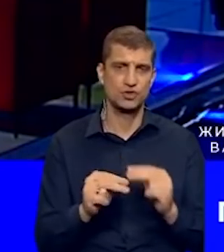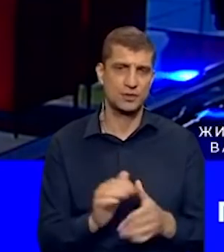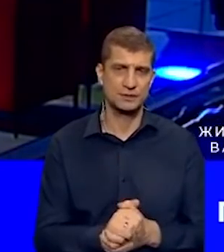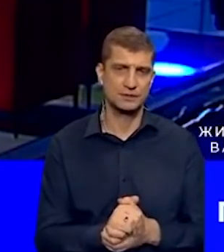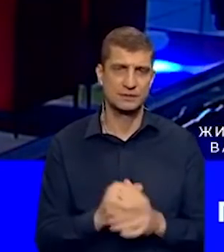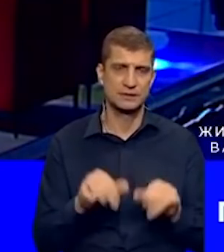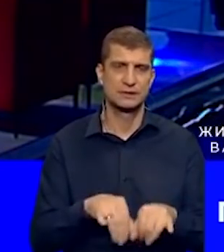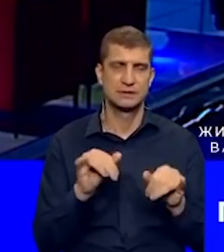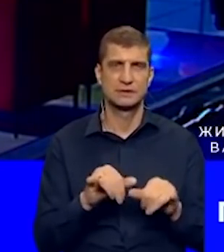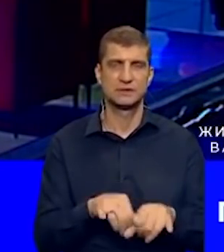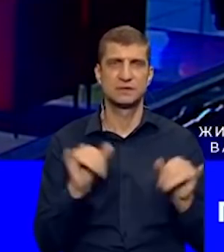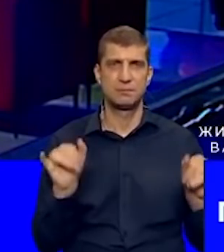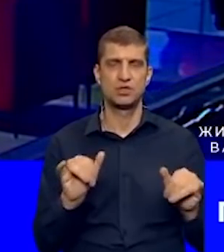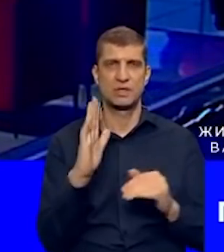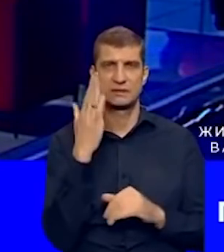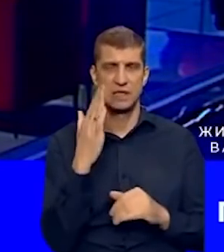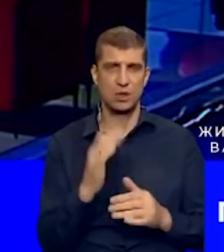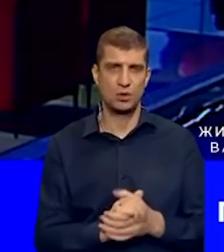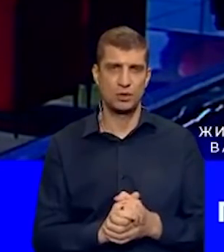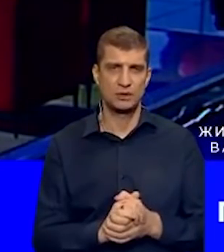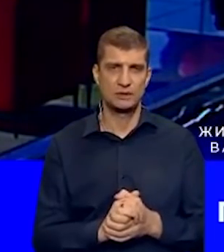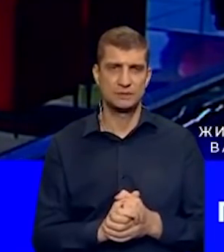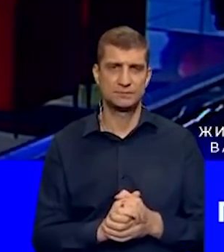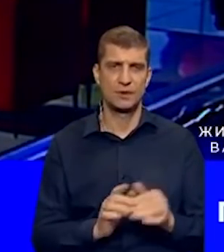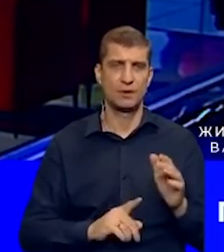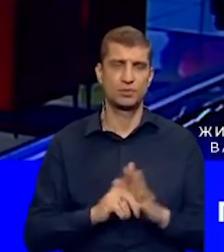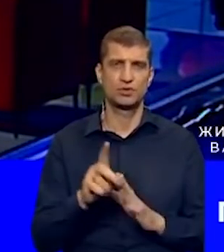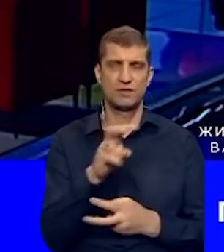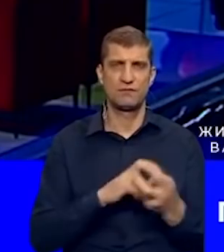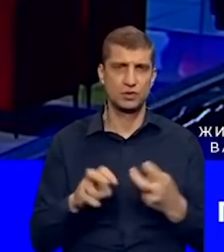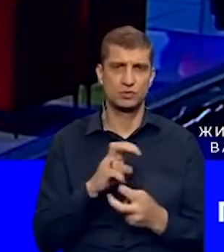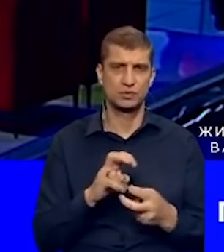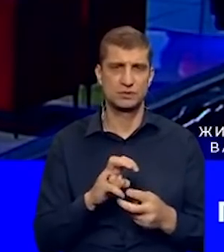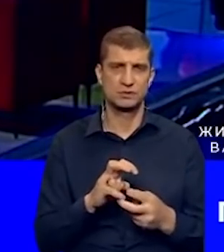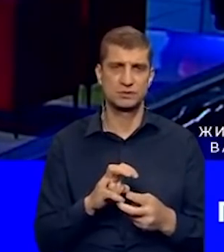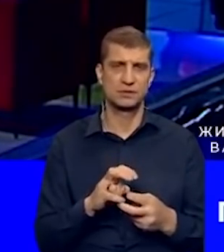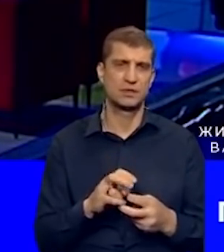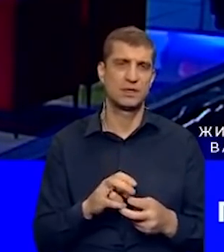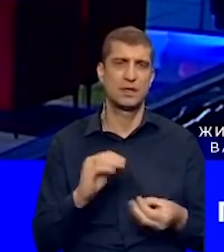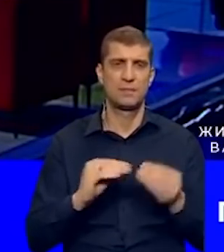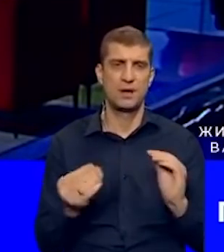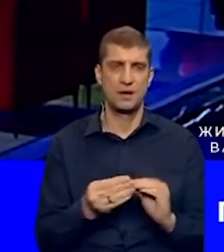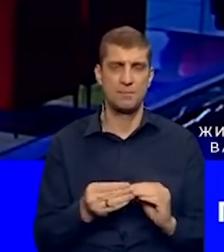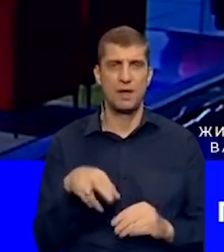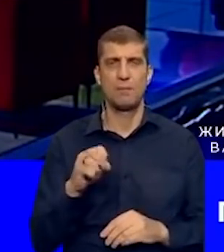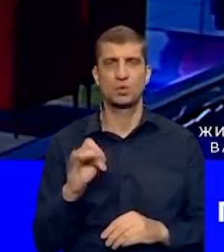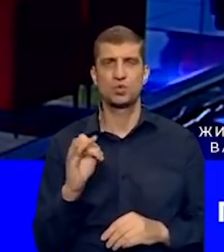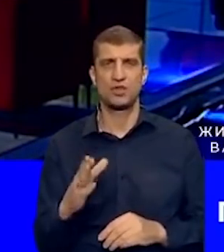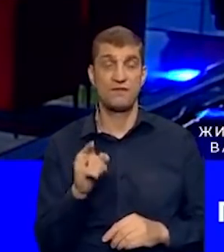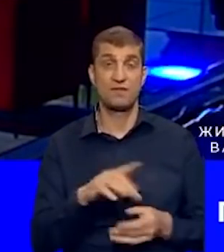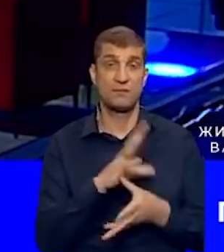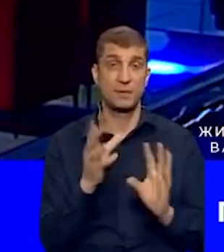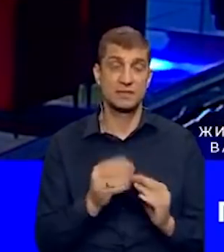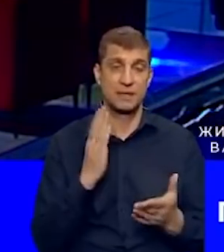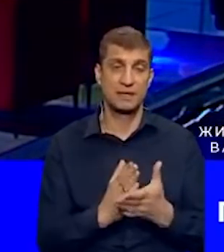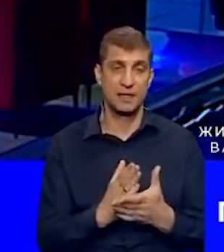через збільшувальне скло і починають там вишукувати у нас якісь негаразди. Але ж бачите, от пан Патрушев, він в принципі